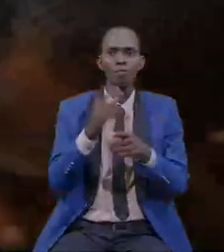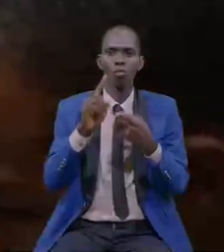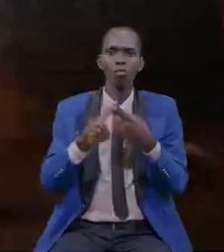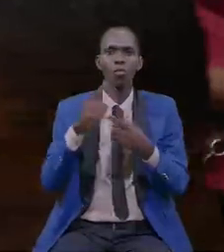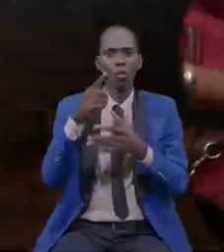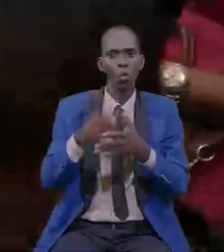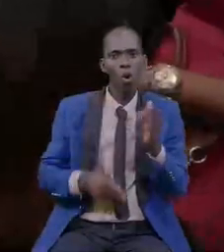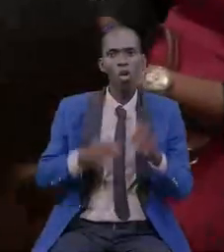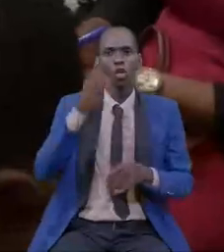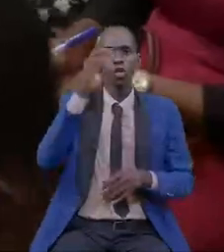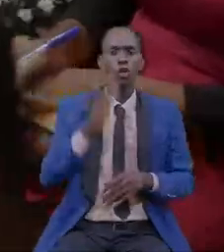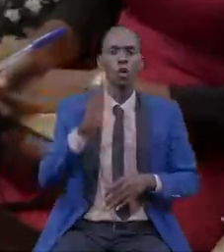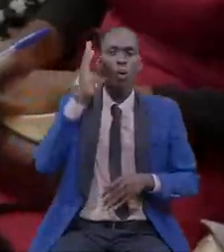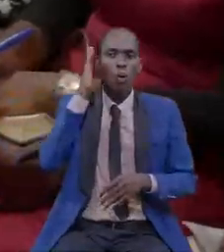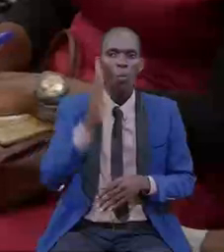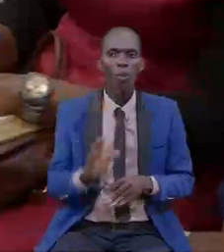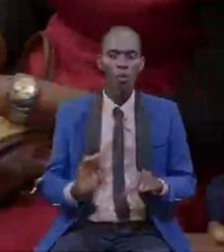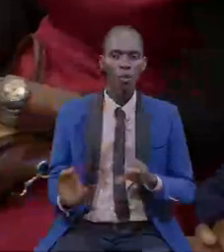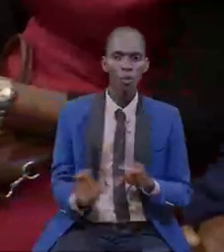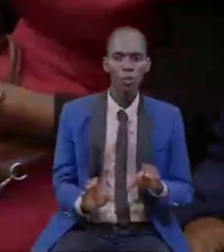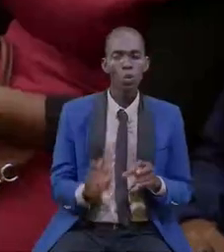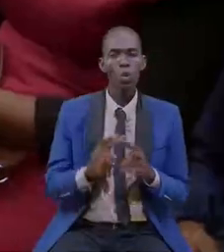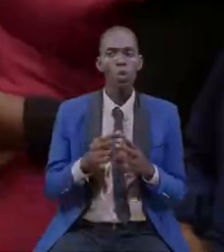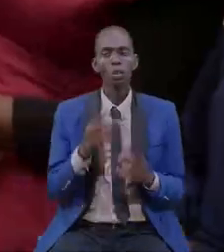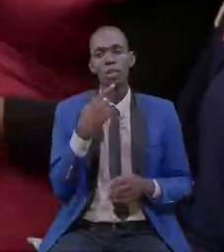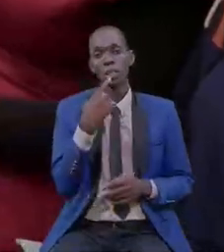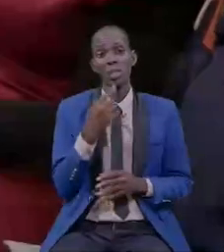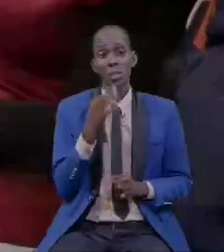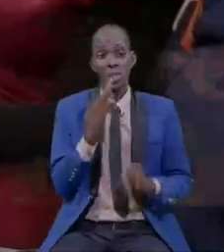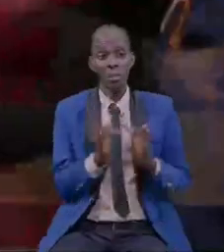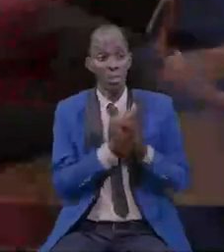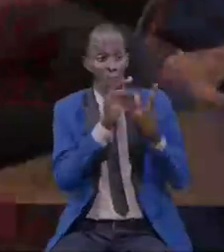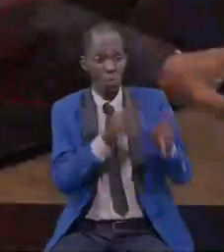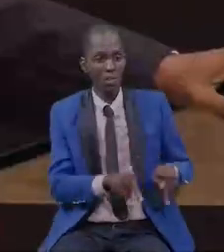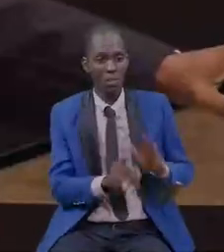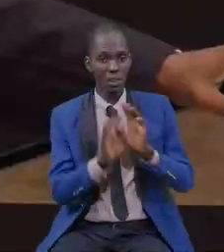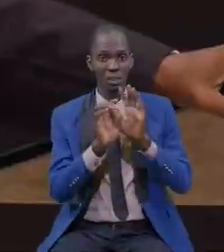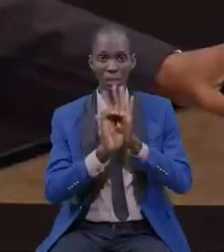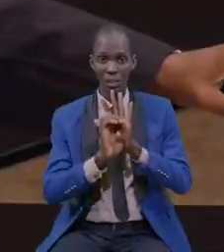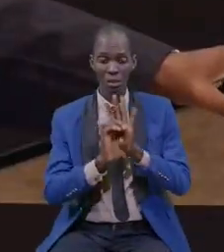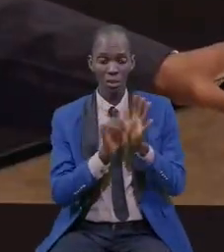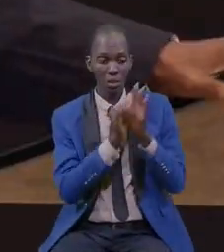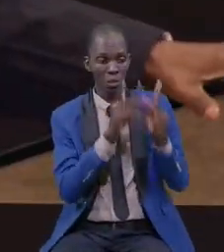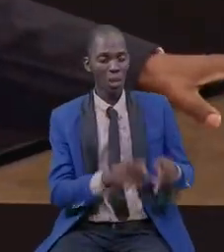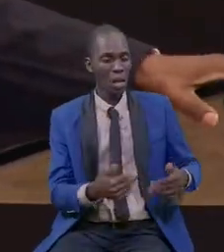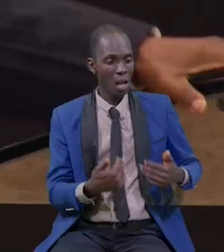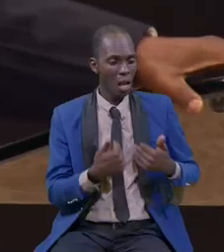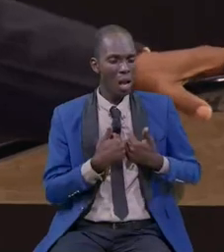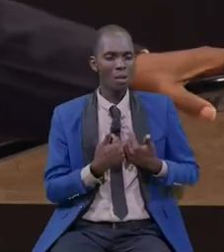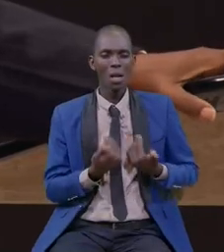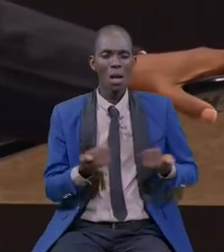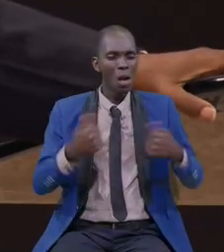quelque chose qui se place entre la person celui-là et l'autre il va utiliser tous les moyens